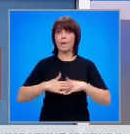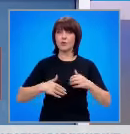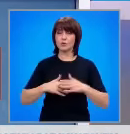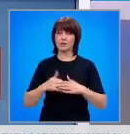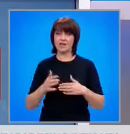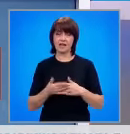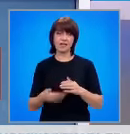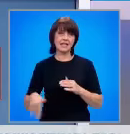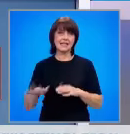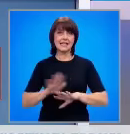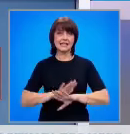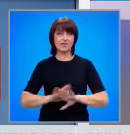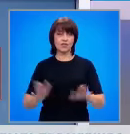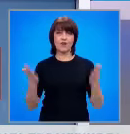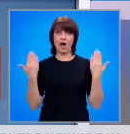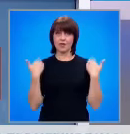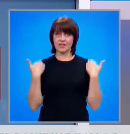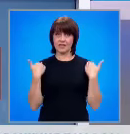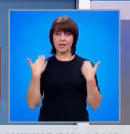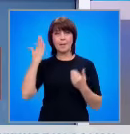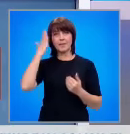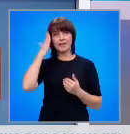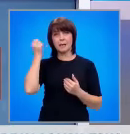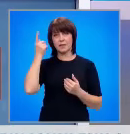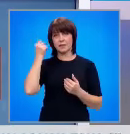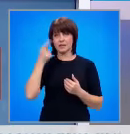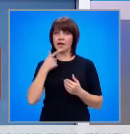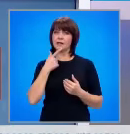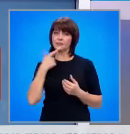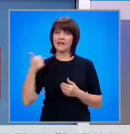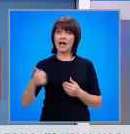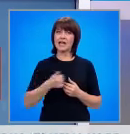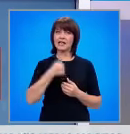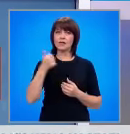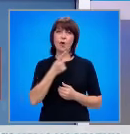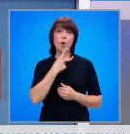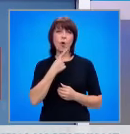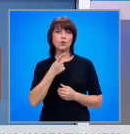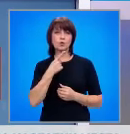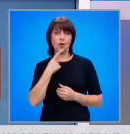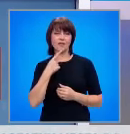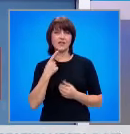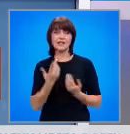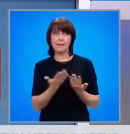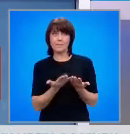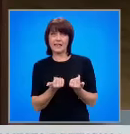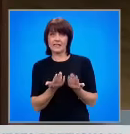веднага след завършването си. Министър-председателят акцентира върху лидерството в условията на съвременните предизвикателства.